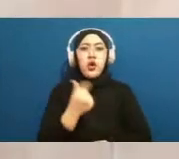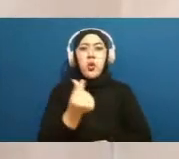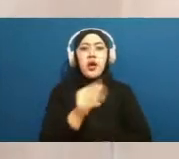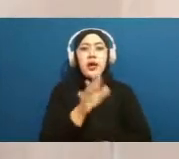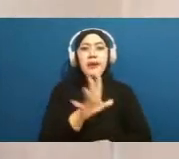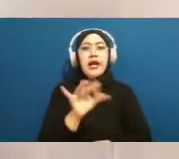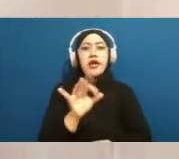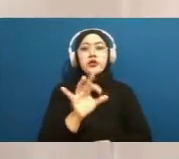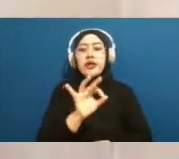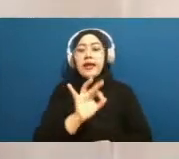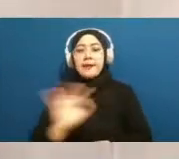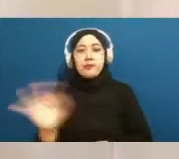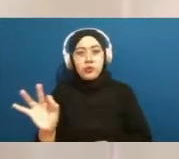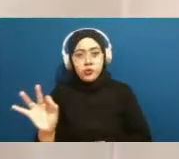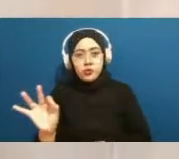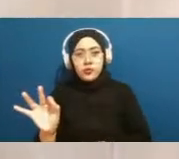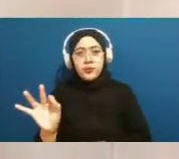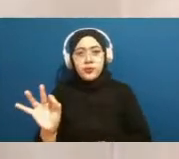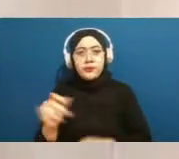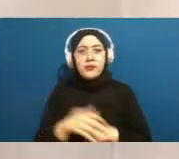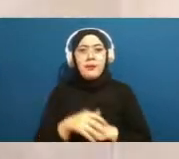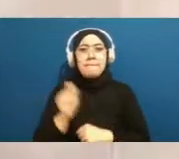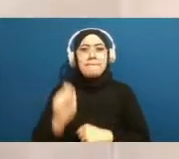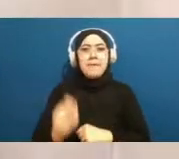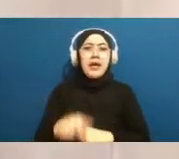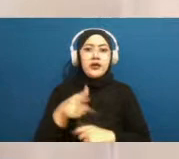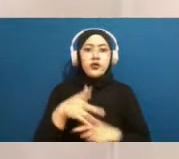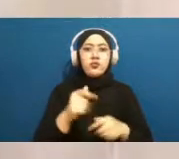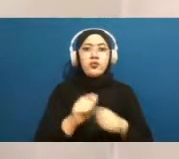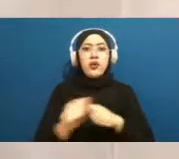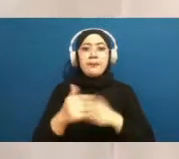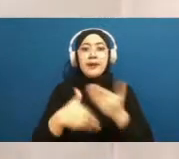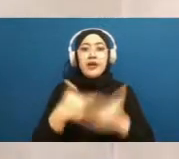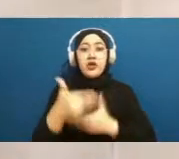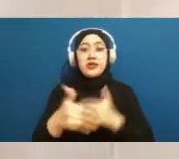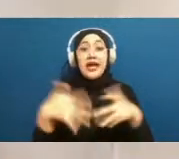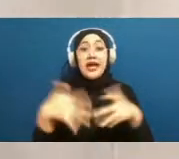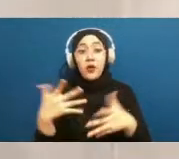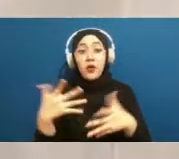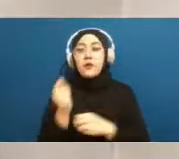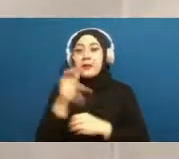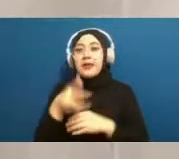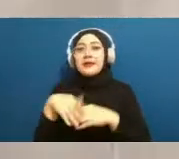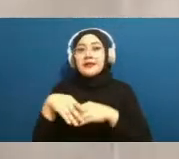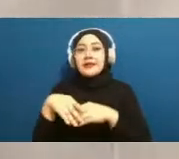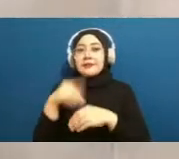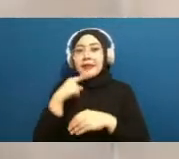aja, kita menggunakan dana tersebut untuk biaya produksi atau biaya marketing ya. Nah, makanya